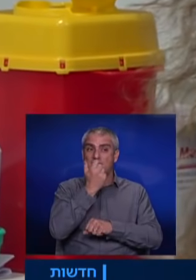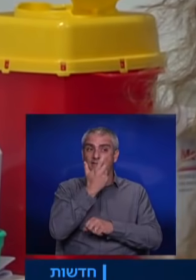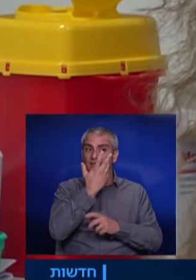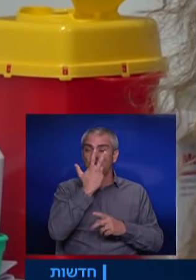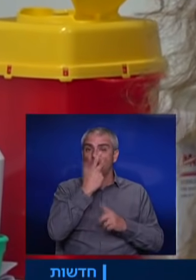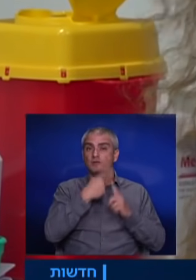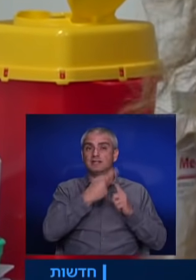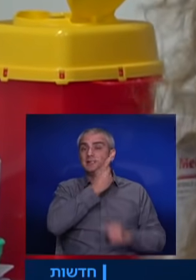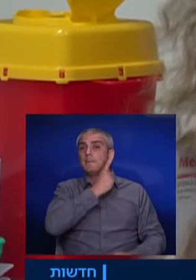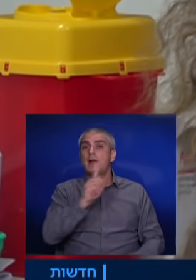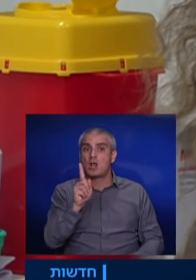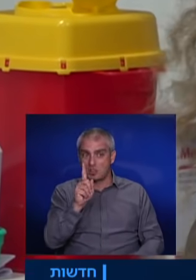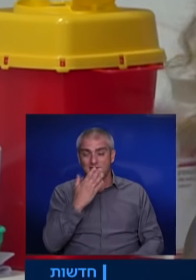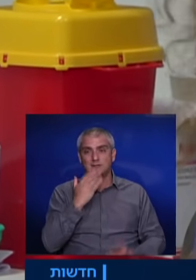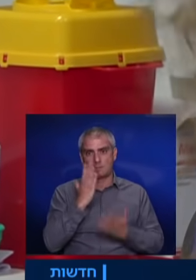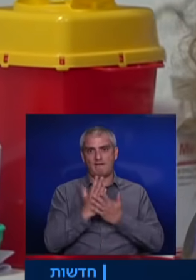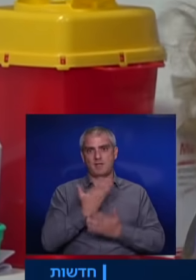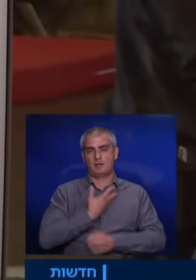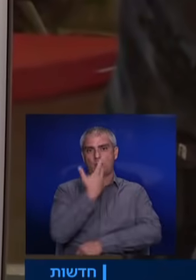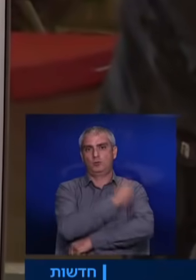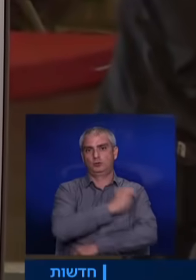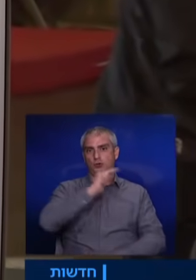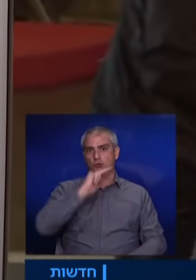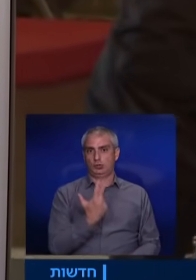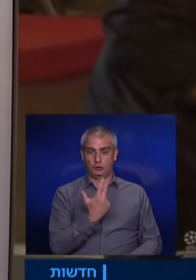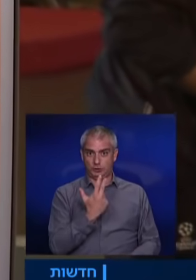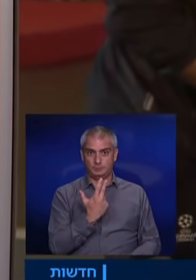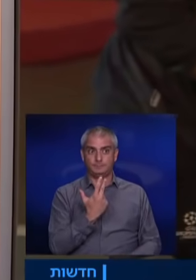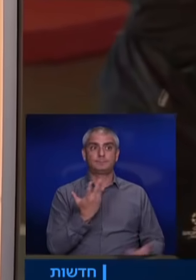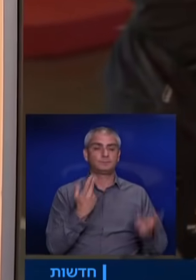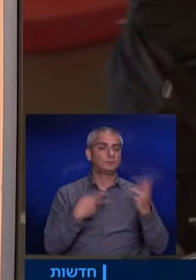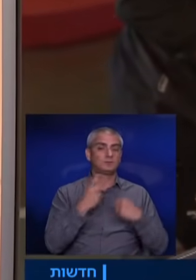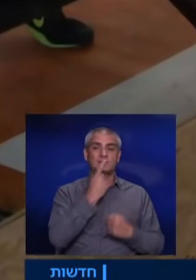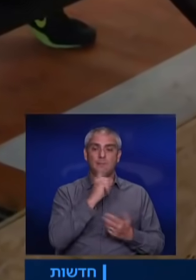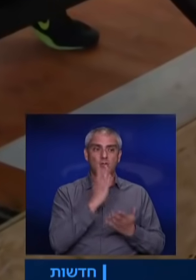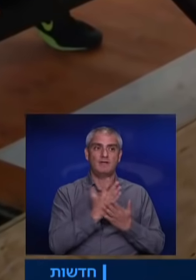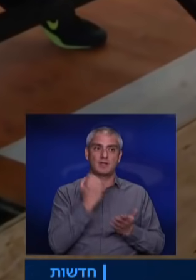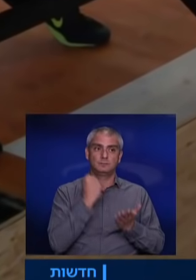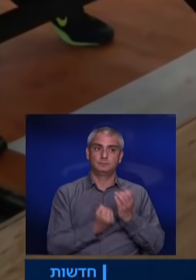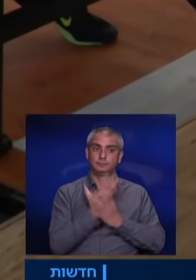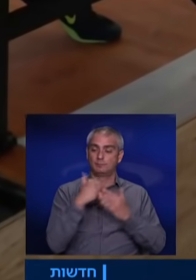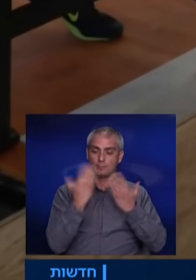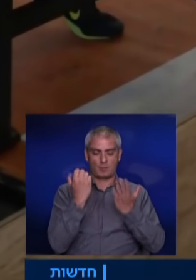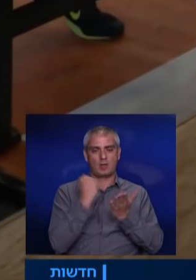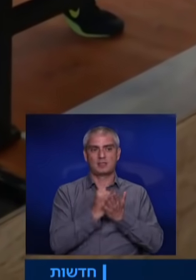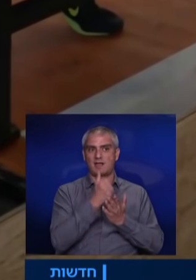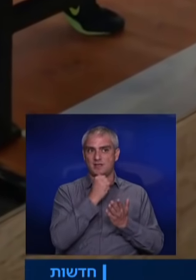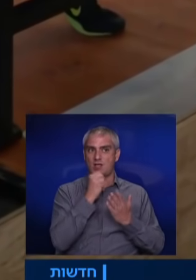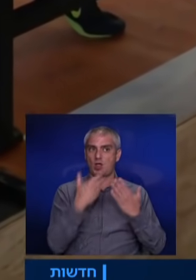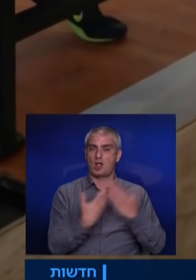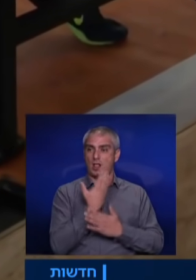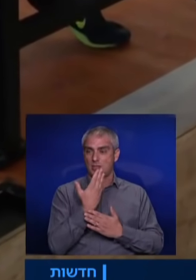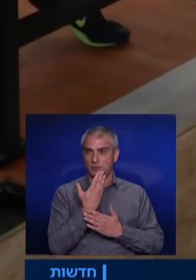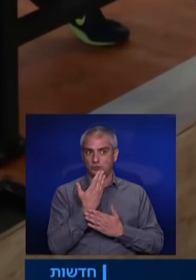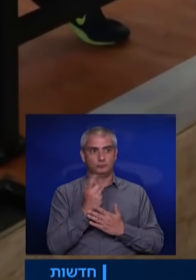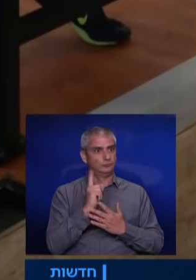כמעט 3.5 מיליון ישראלים חוסנו במנת הדחף, ויותר ממיליון הנפיקו משעות הבוקר את התו הירוק החדש,